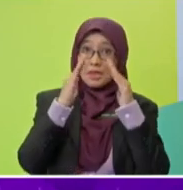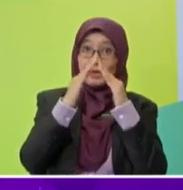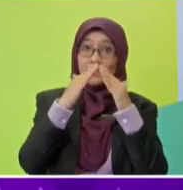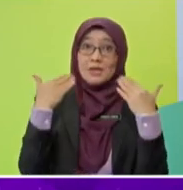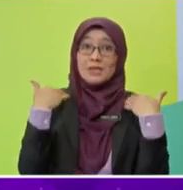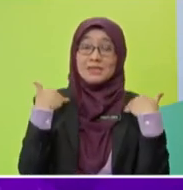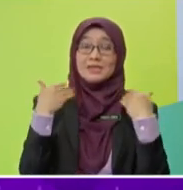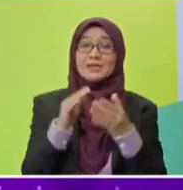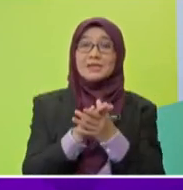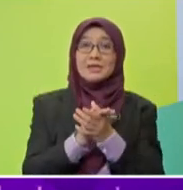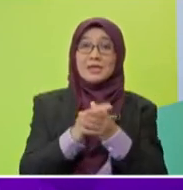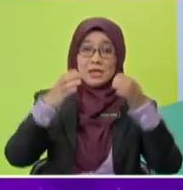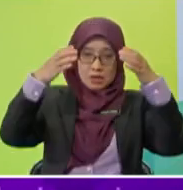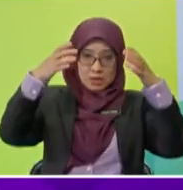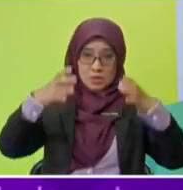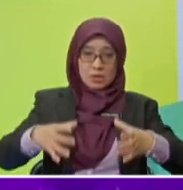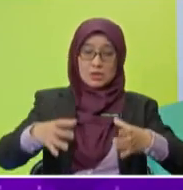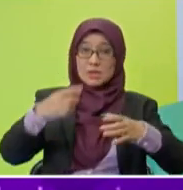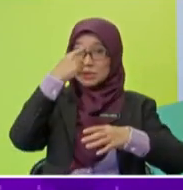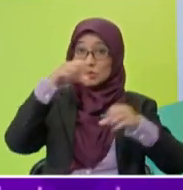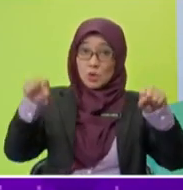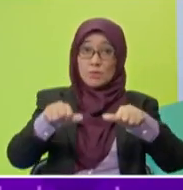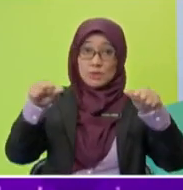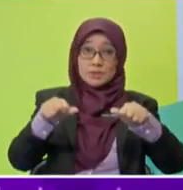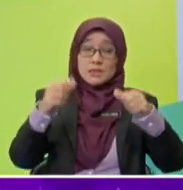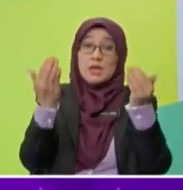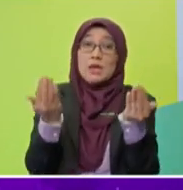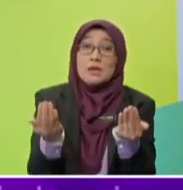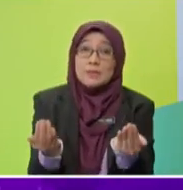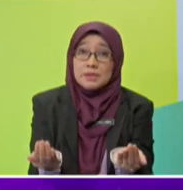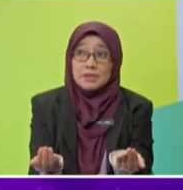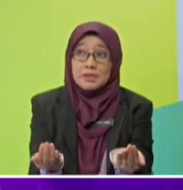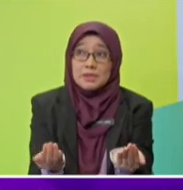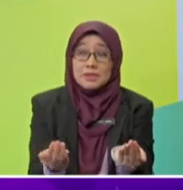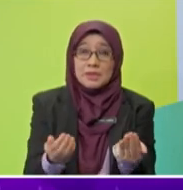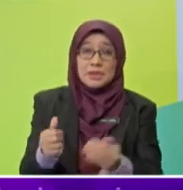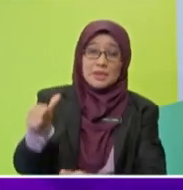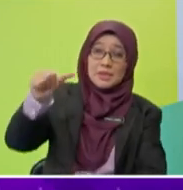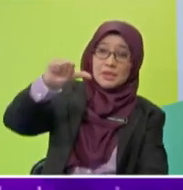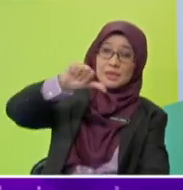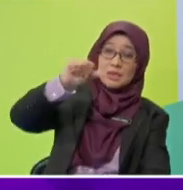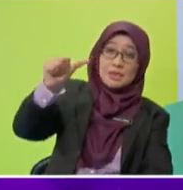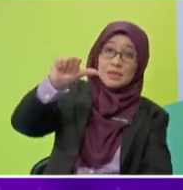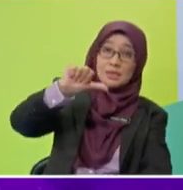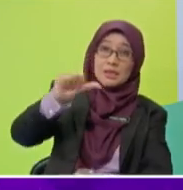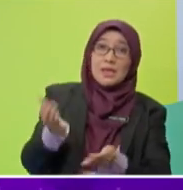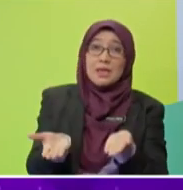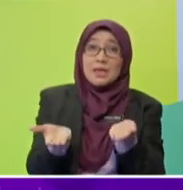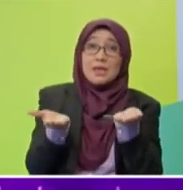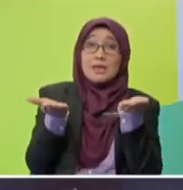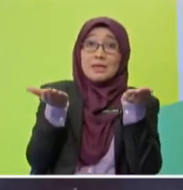gambar peta metongges adalah berat dan zat air adalah ringan